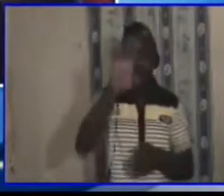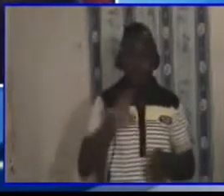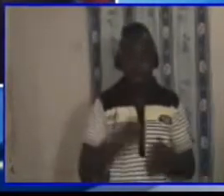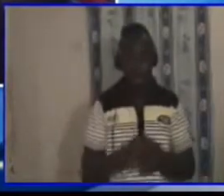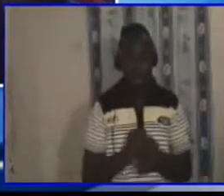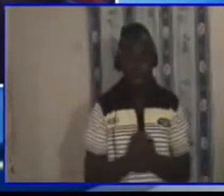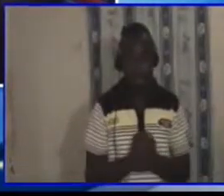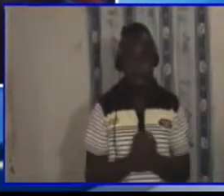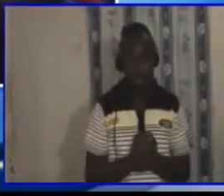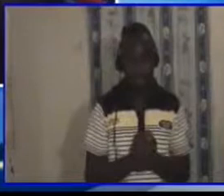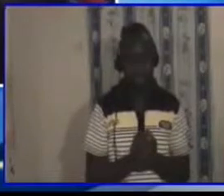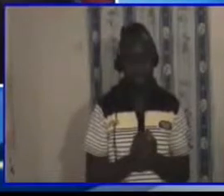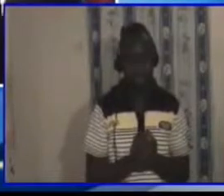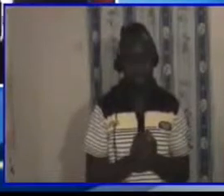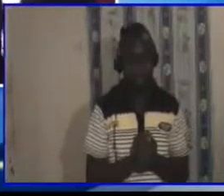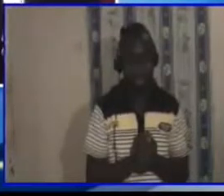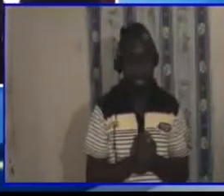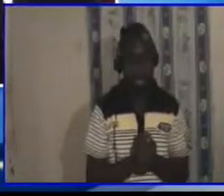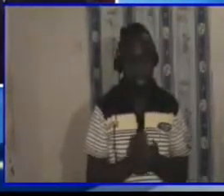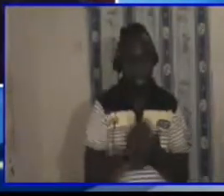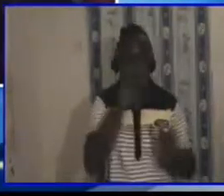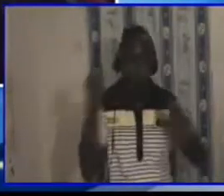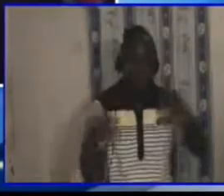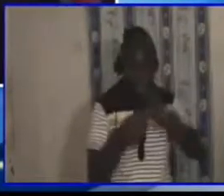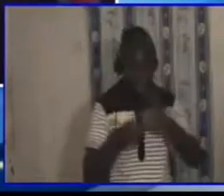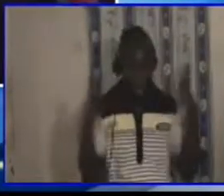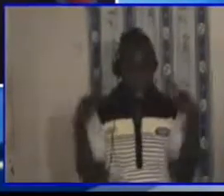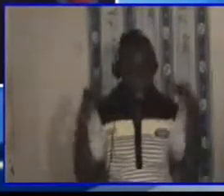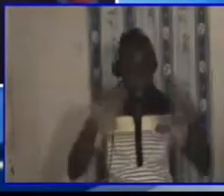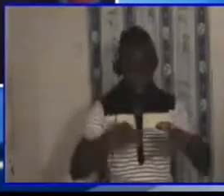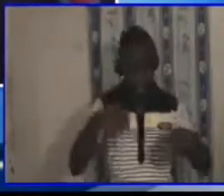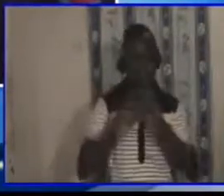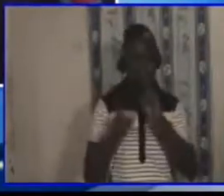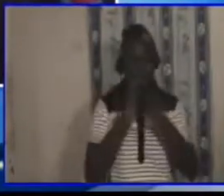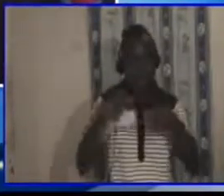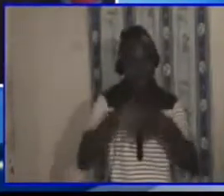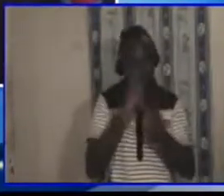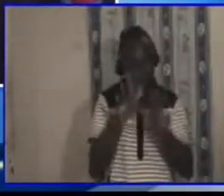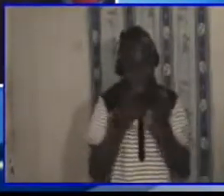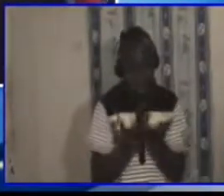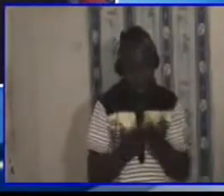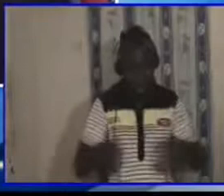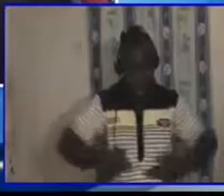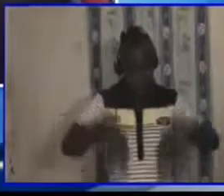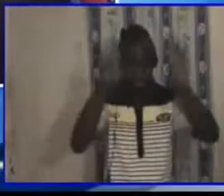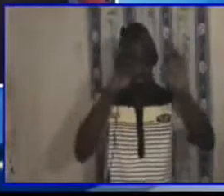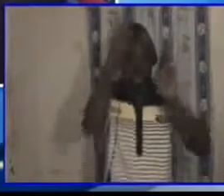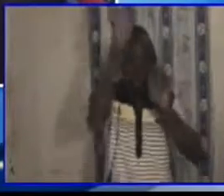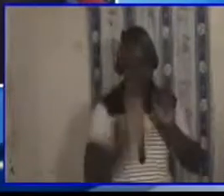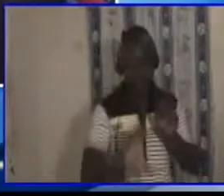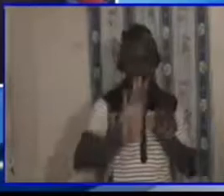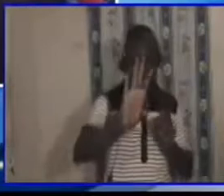terza domanda il ministero dell'angelo di apocalisse 14